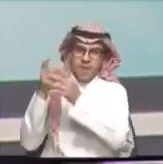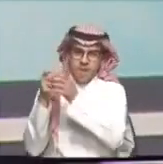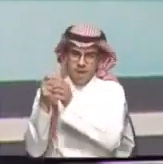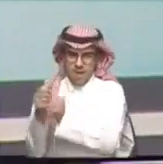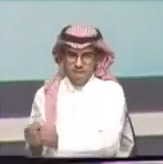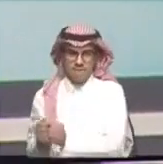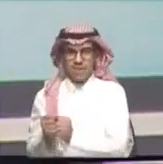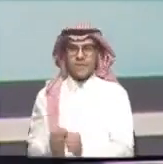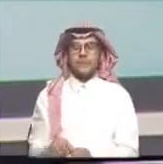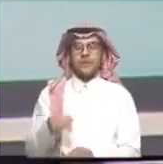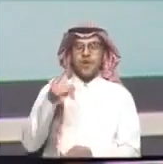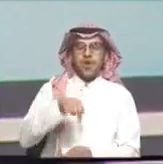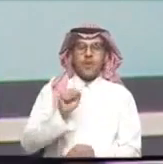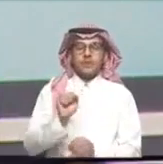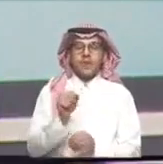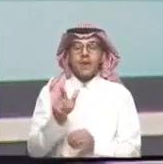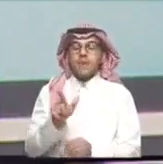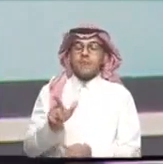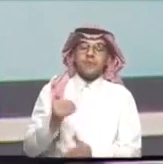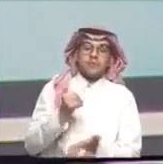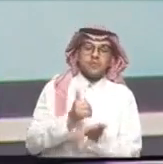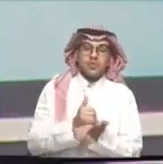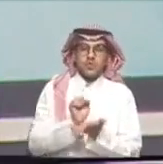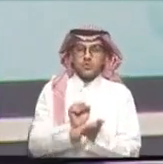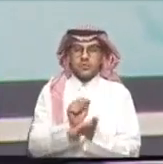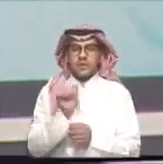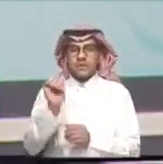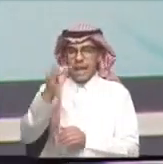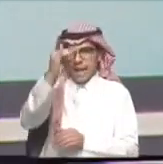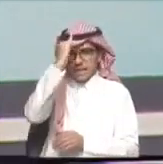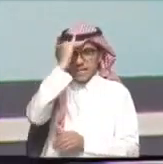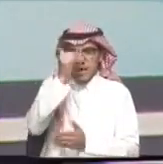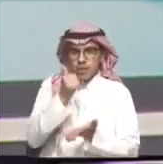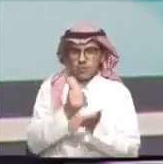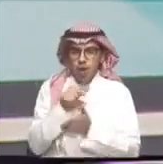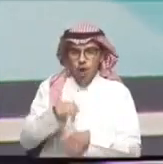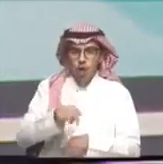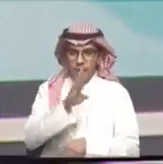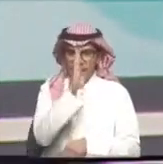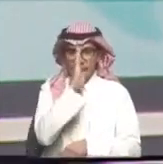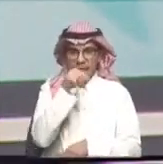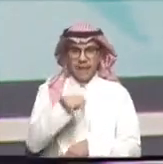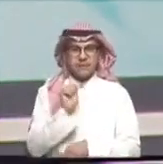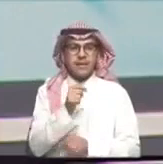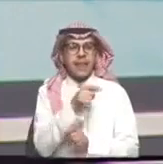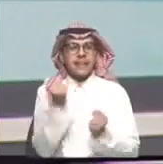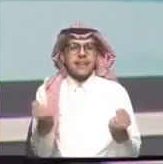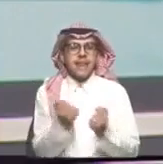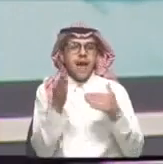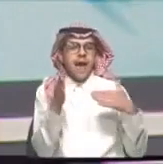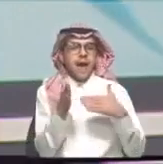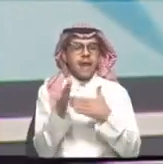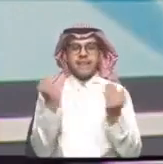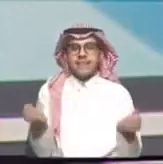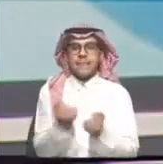سلمان بن عبد العزيز آل سعود القائد الأعلى لكافة القوات العسكرية حفظه الله اليوم الاثنين فعاليات ختام تمرين